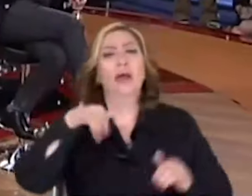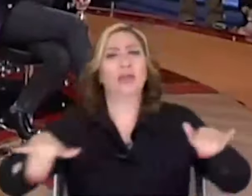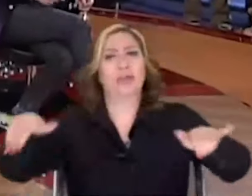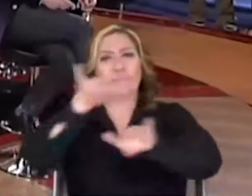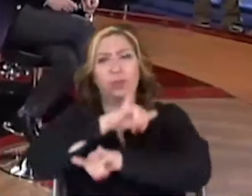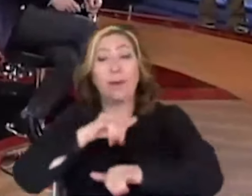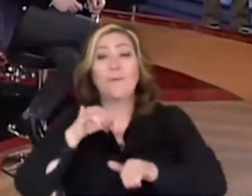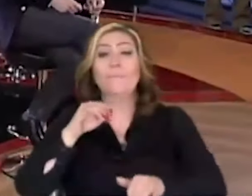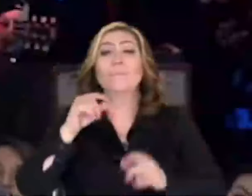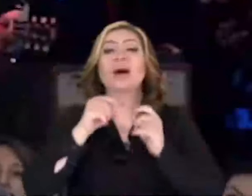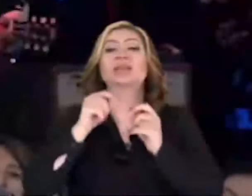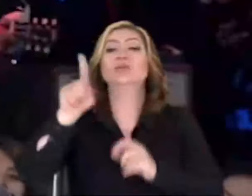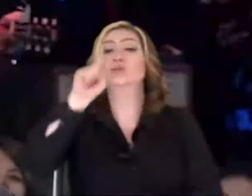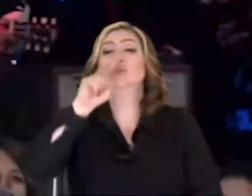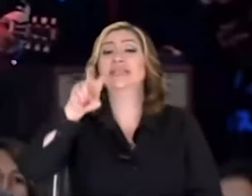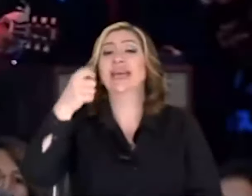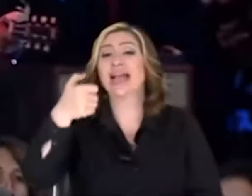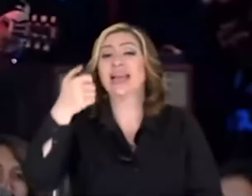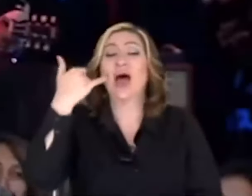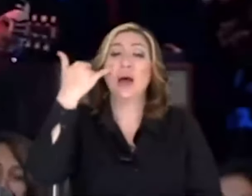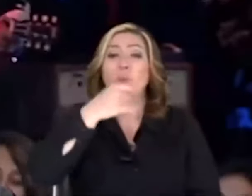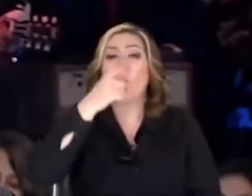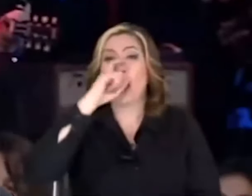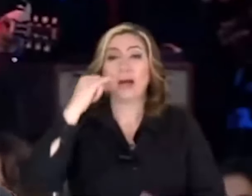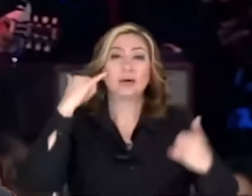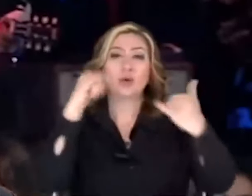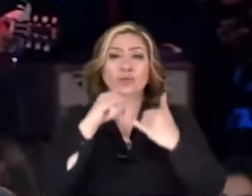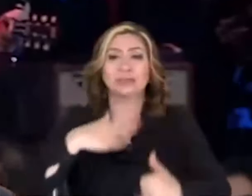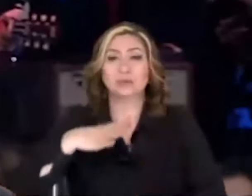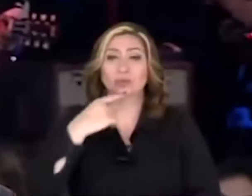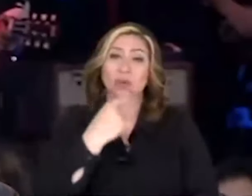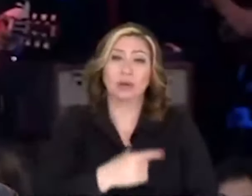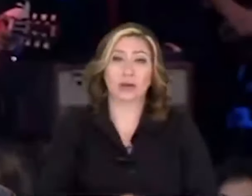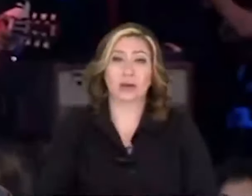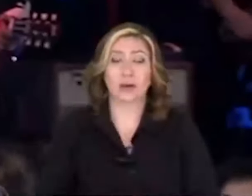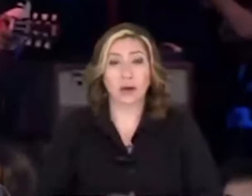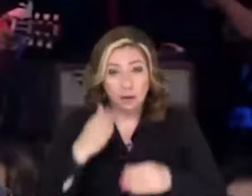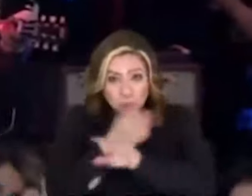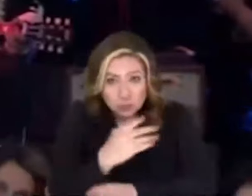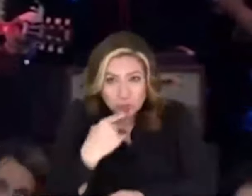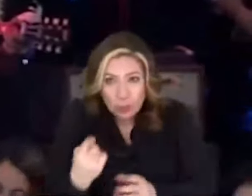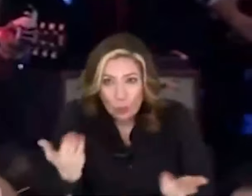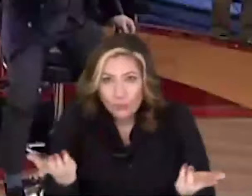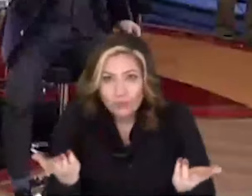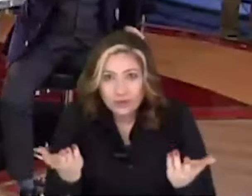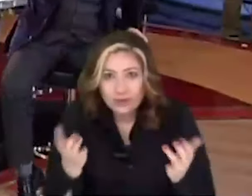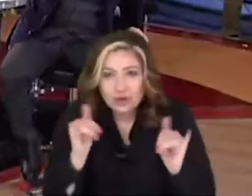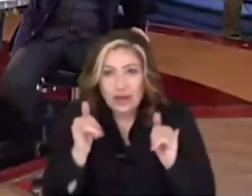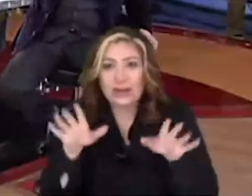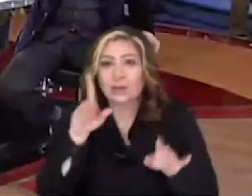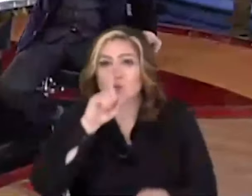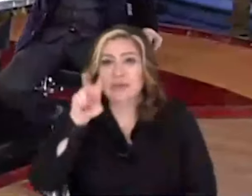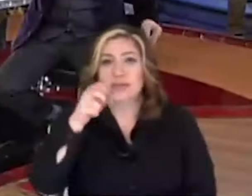yerden. Barış, şu 186'yı bir arar mısın? Okan Bey görüşecek. Ya Hakkı ciddi söylüyor, niye olmuyor? Abi